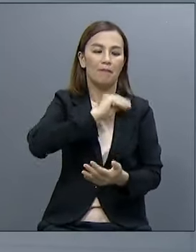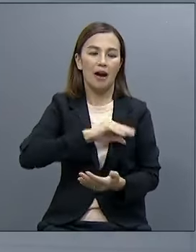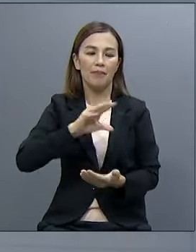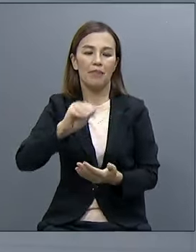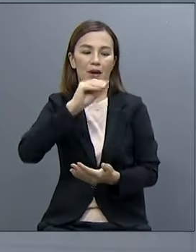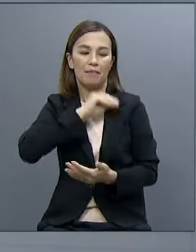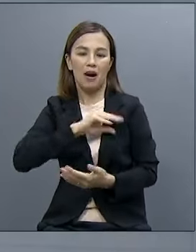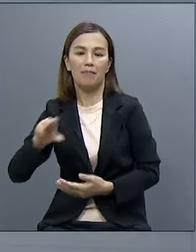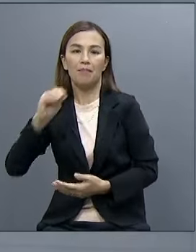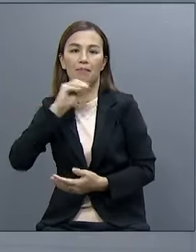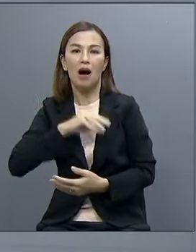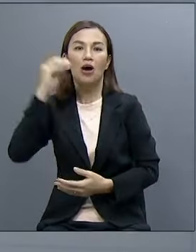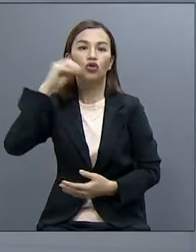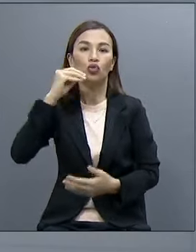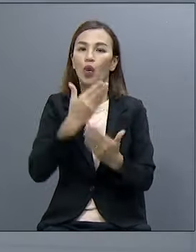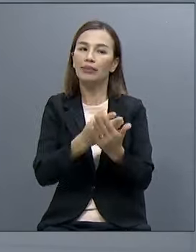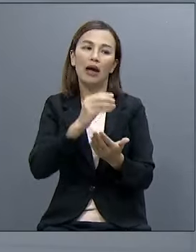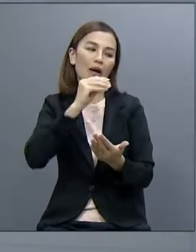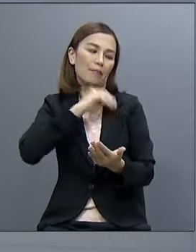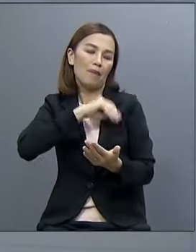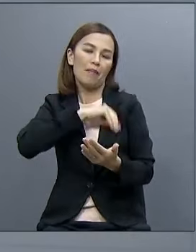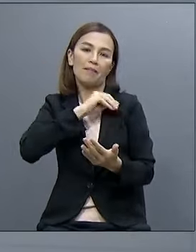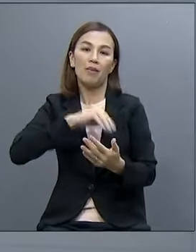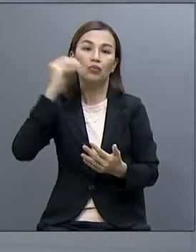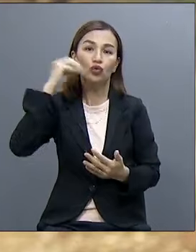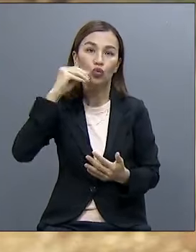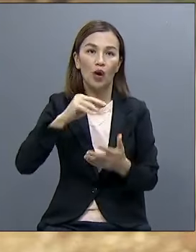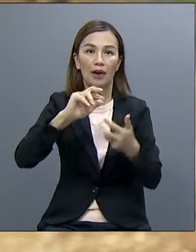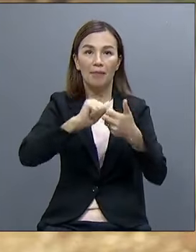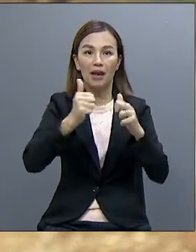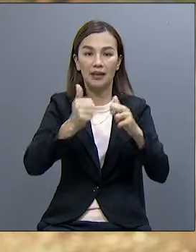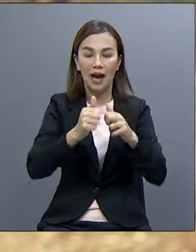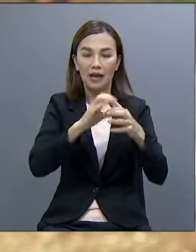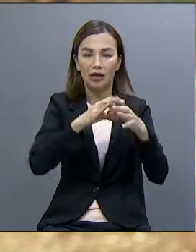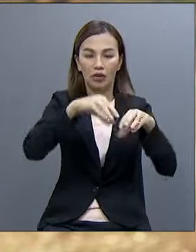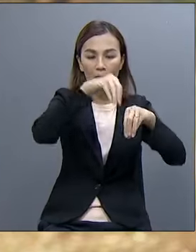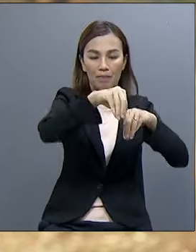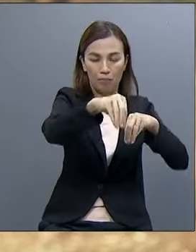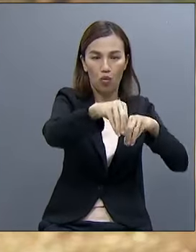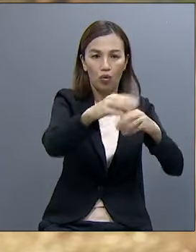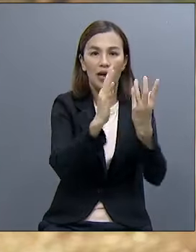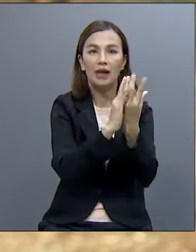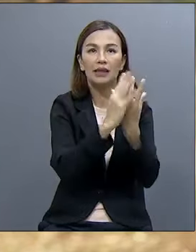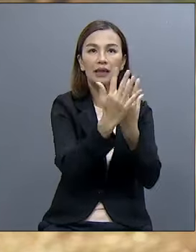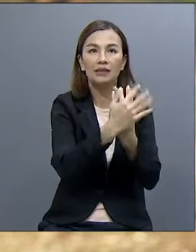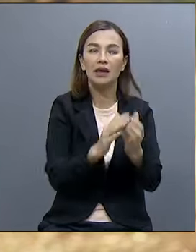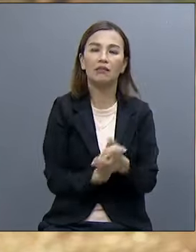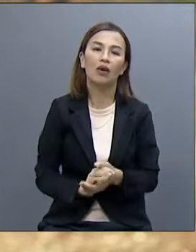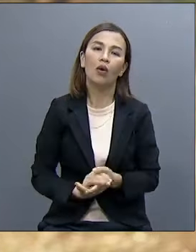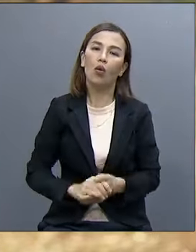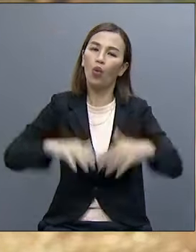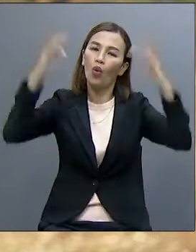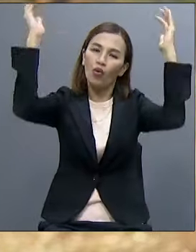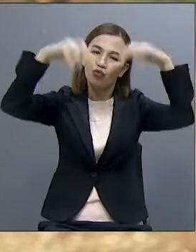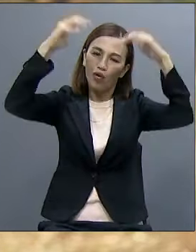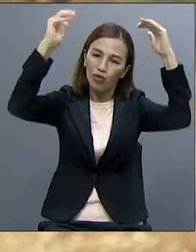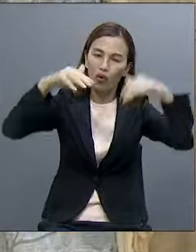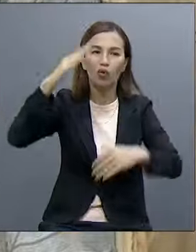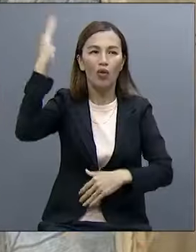ได้เข้าทุกวันปัญหาและอุปสรรคของการทำเกษตรของผมยากที่สุดในการทำเกษตรคือดินฟ้าอากาศมันไม่สามารถควบคุม